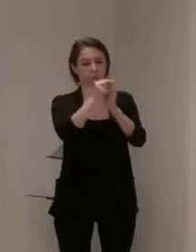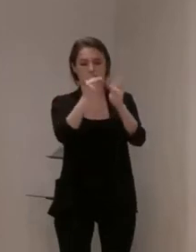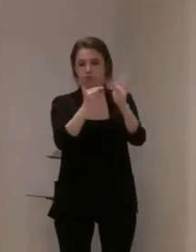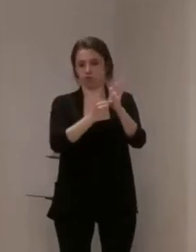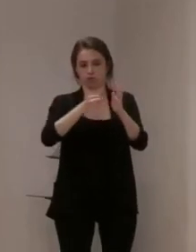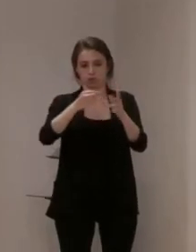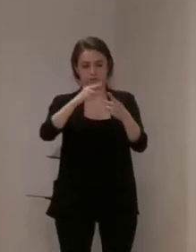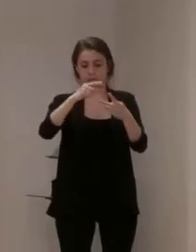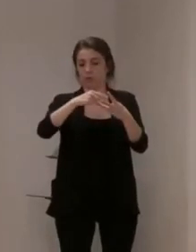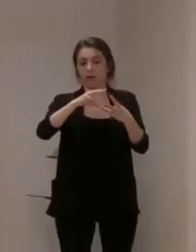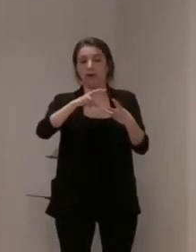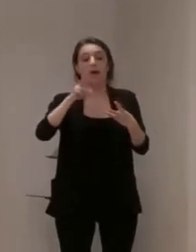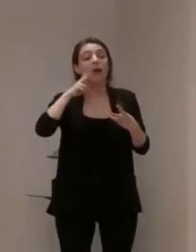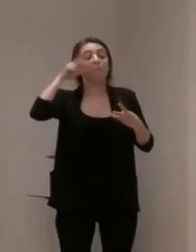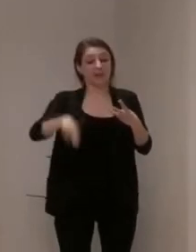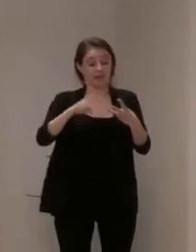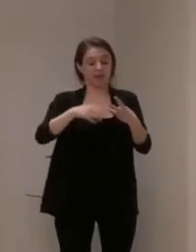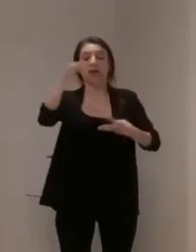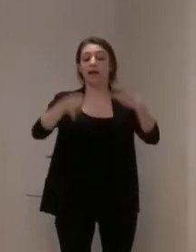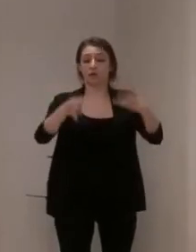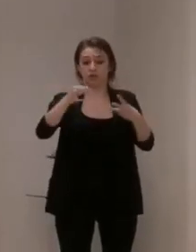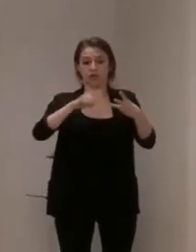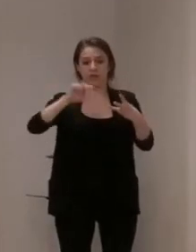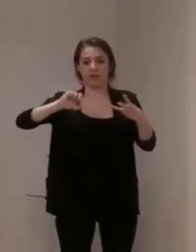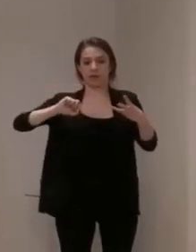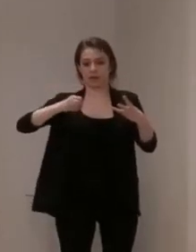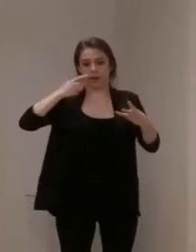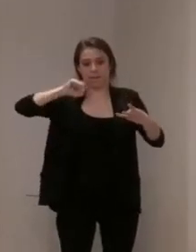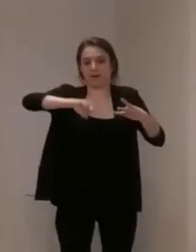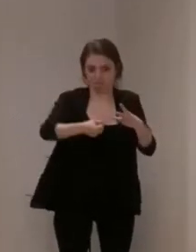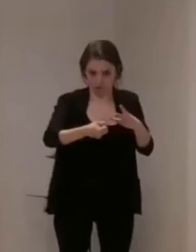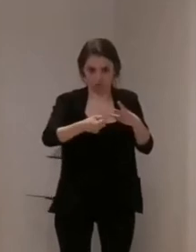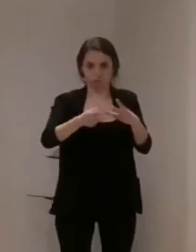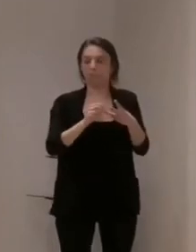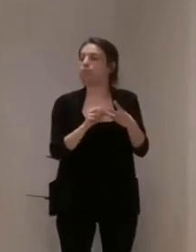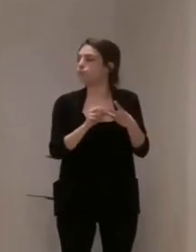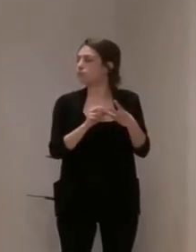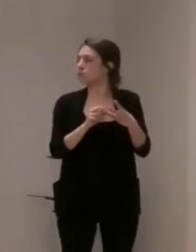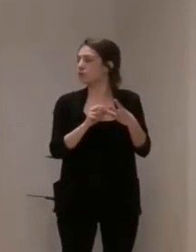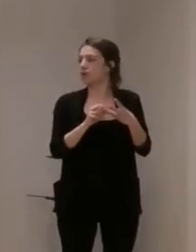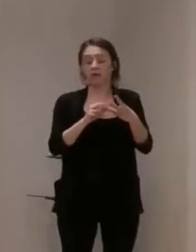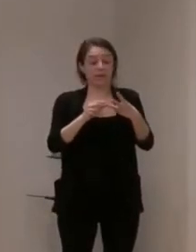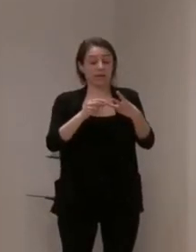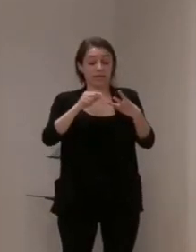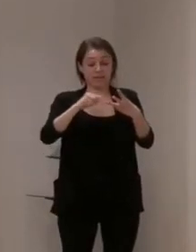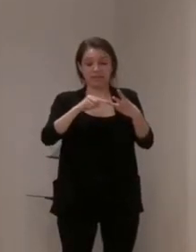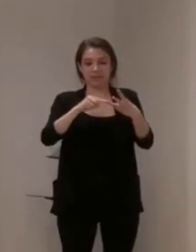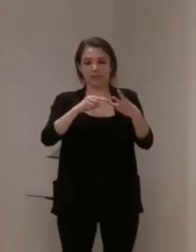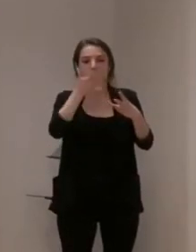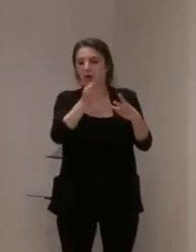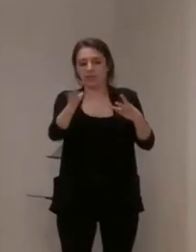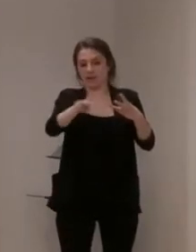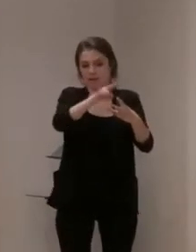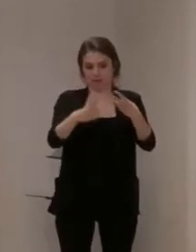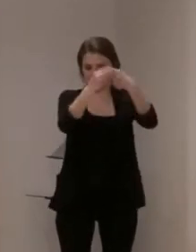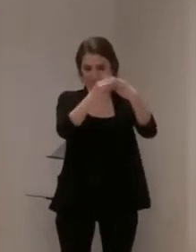la veritat, la justícia i la reparació. I després, sobretot, la no repetició del que va passar. I